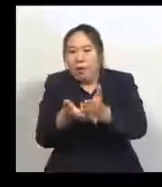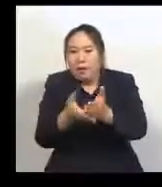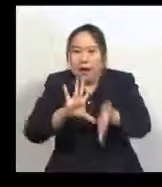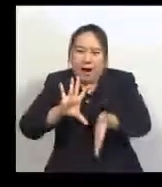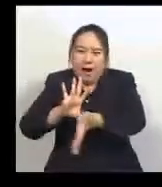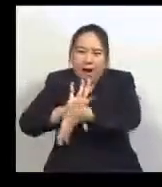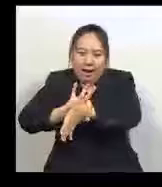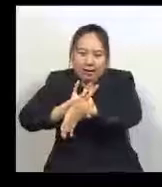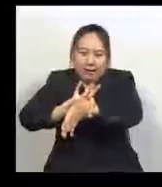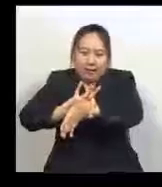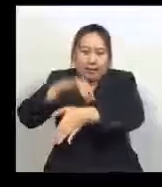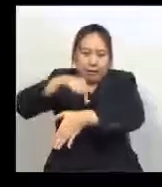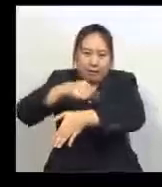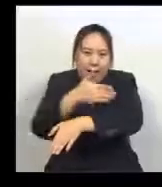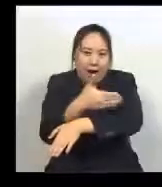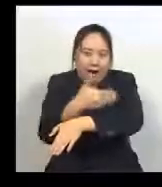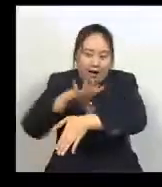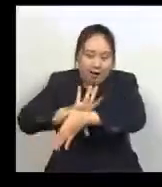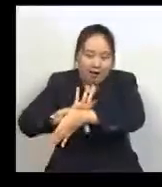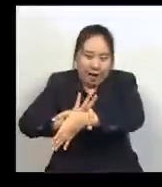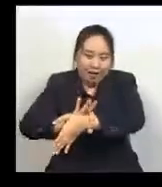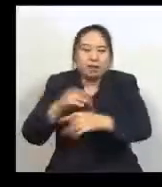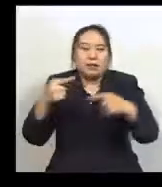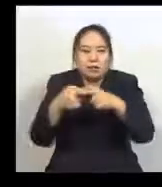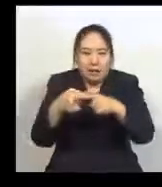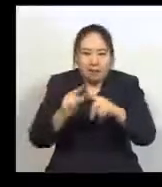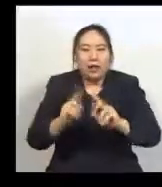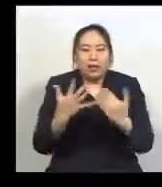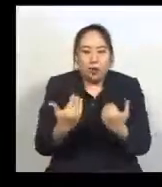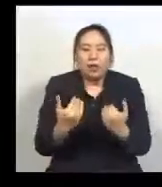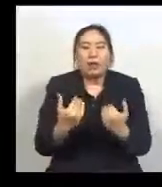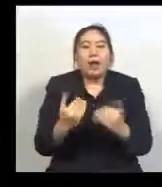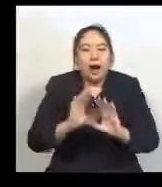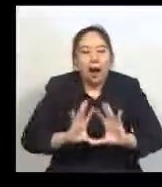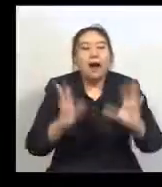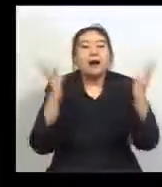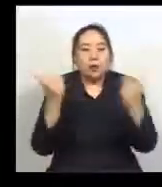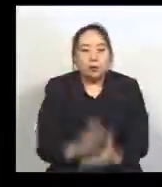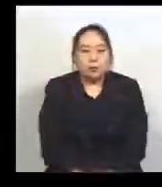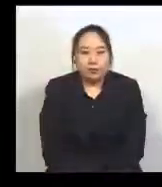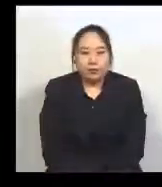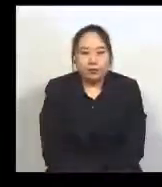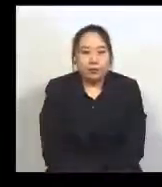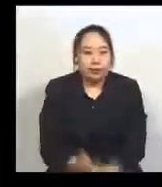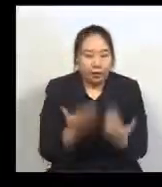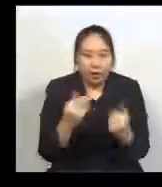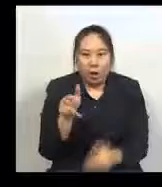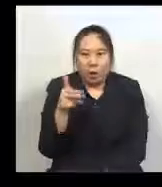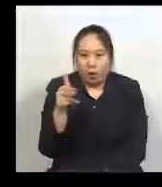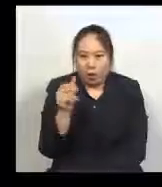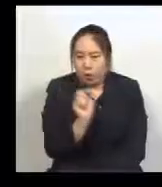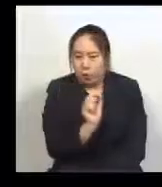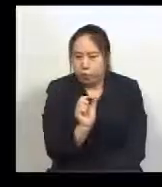นเชือกรัดแน่นจนทำให้บริเวณหางเนี่ยได้รับบาดเจ็บแต่ว่าตอนนี้ปลอดภัยแล้วนะคะ ค่ะเป็นคลิปวิดีโอความยา